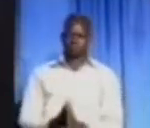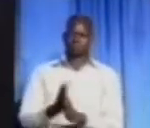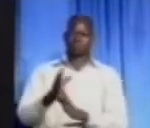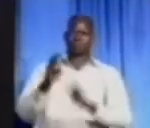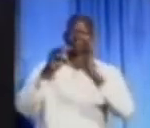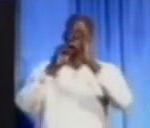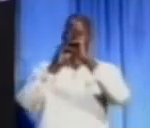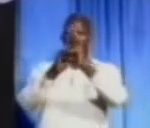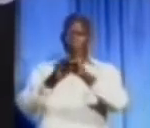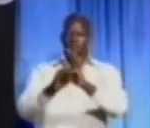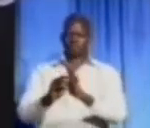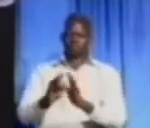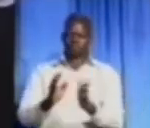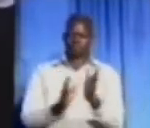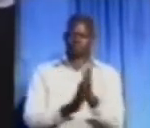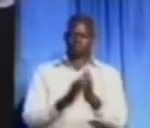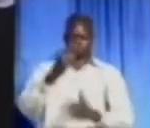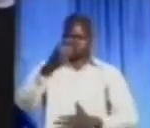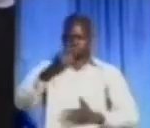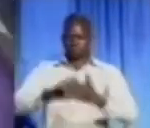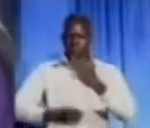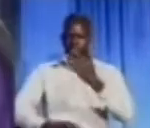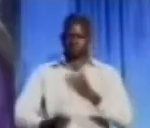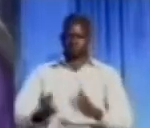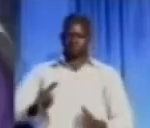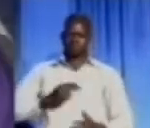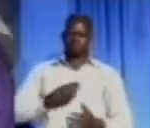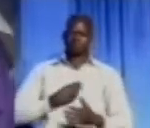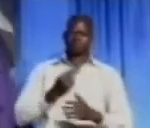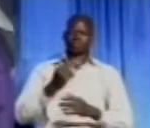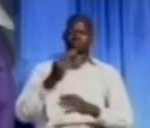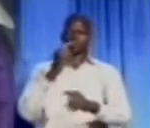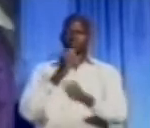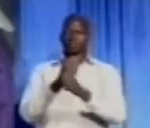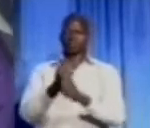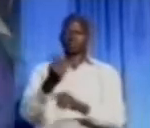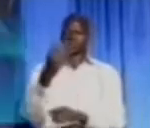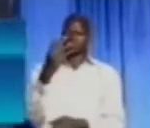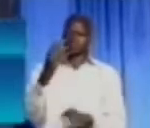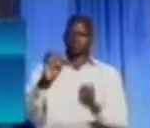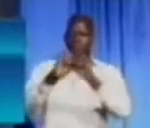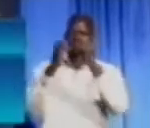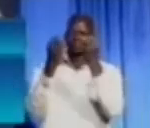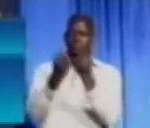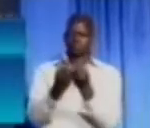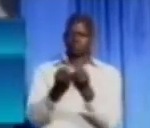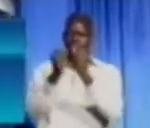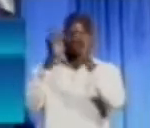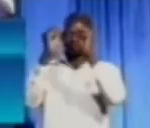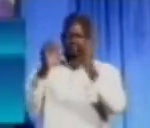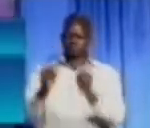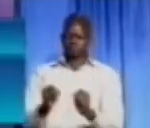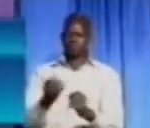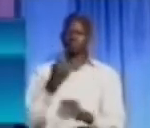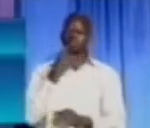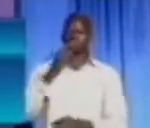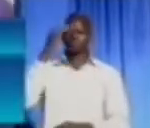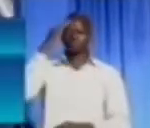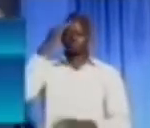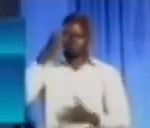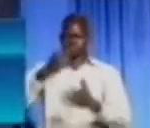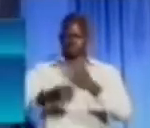modules académiques, des valeurs. Nous avons insisté sur 4 types d'hommes. Le premier, c'est l'individu qui doit se connaître, ses limites, ses